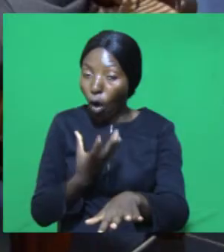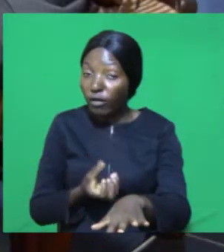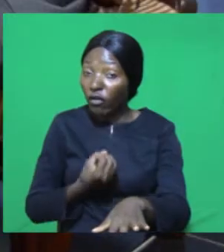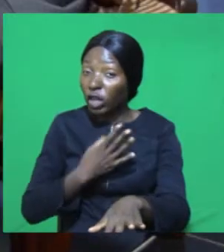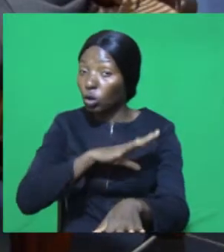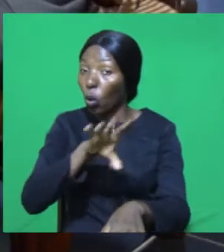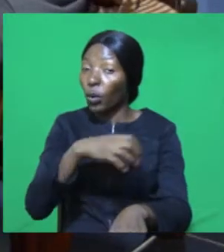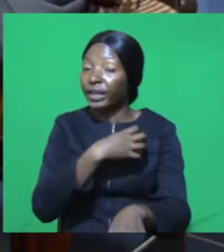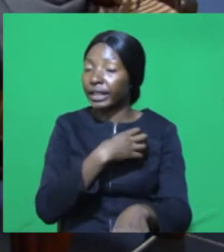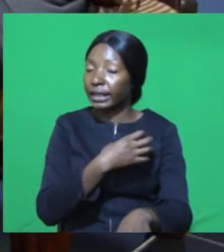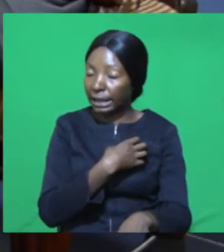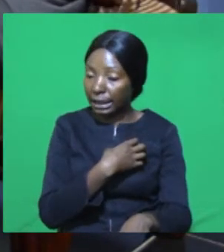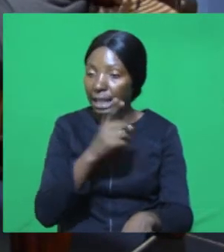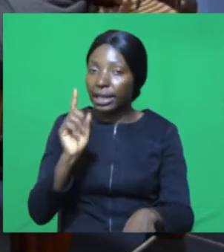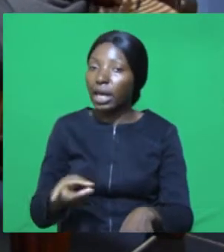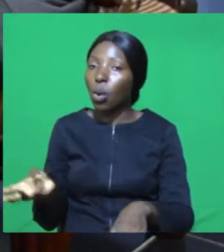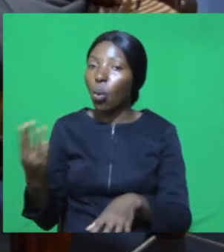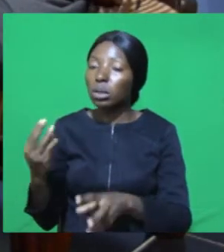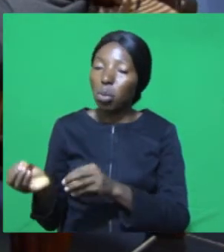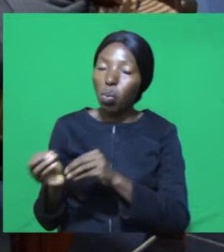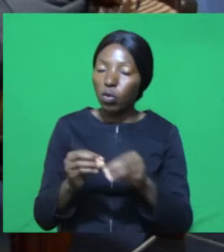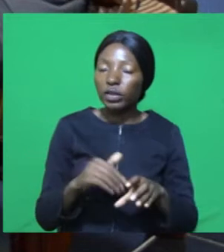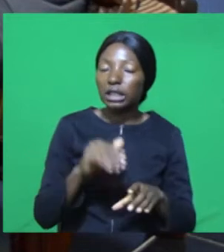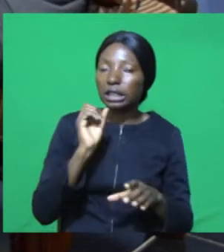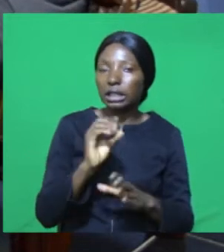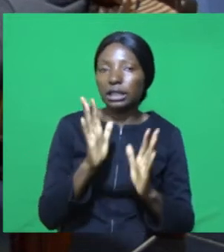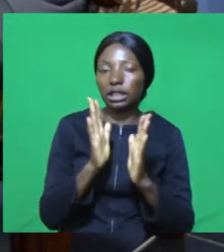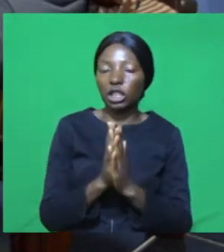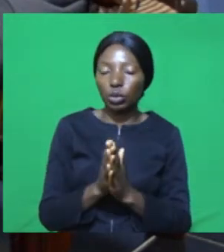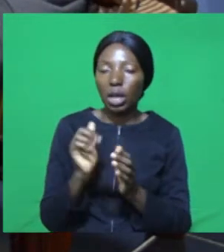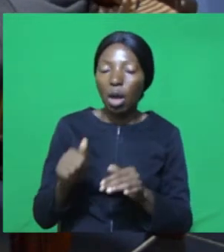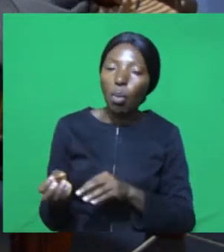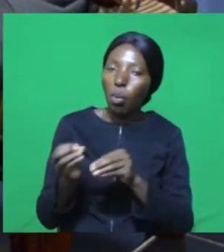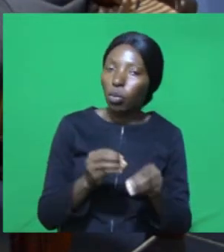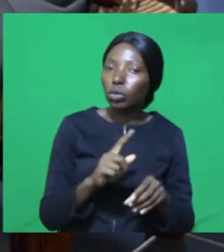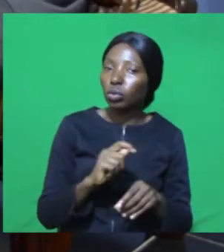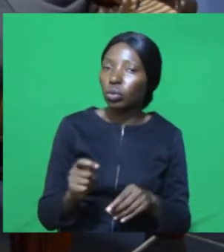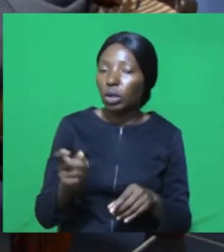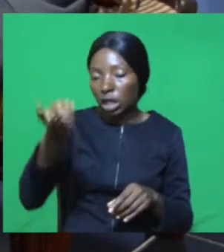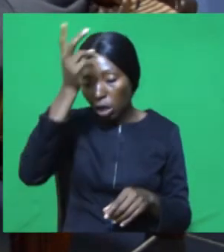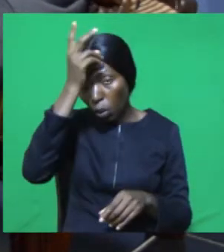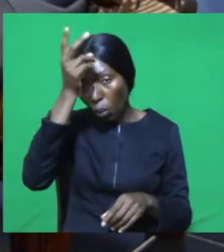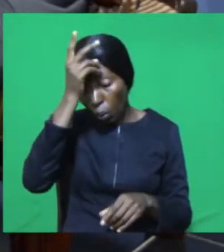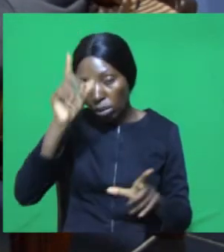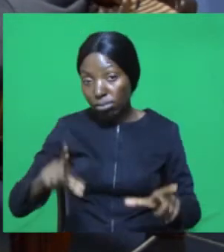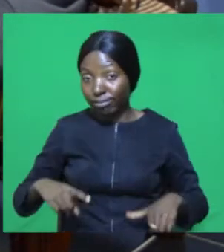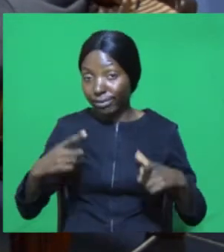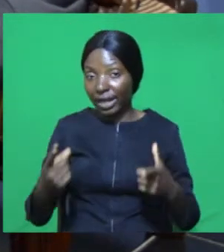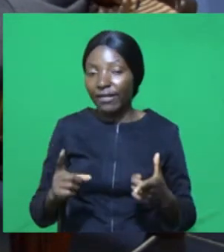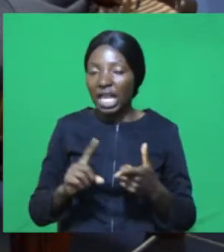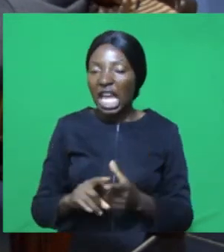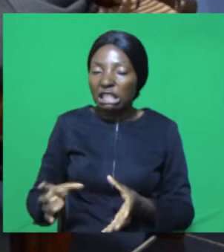zvese zvanga zvakamboiswa musanctuary. Ozvitura pambudzi mhenyu. Yes. Yobva yatakurwa iri